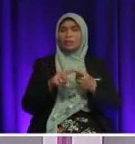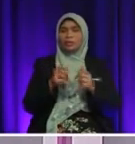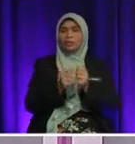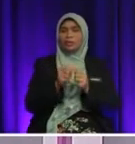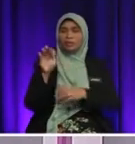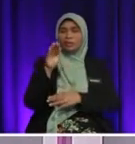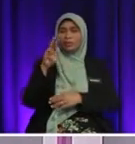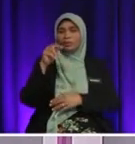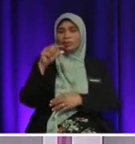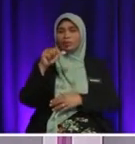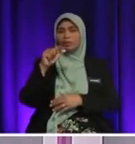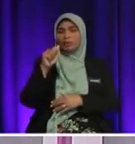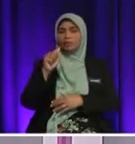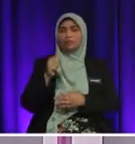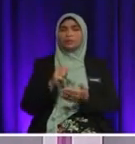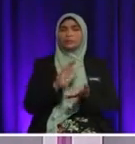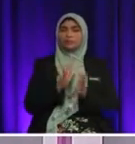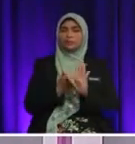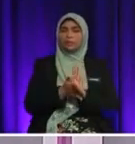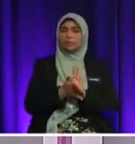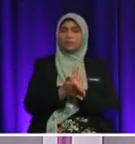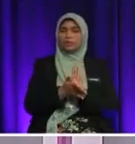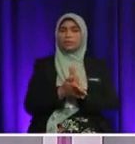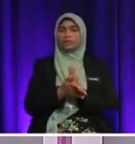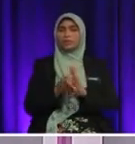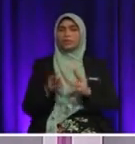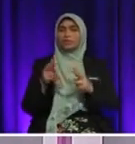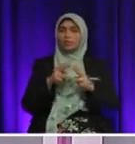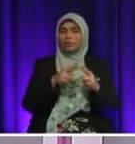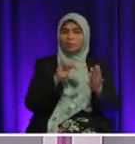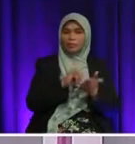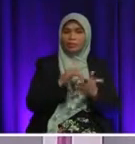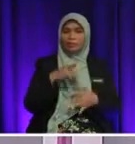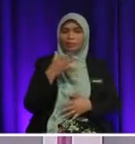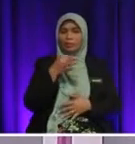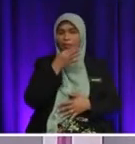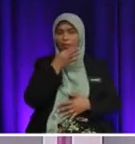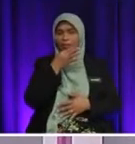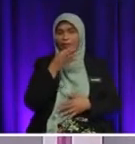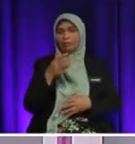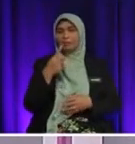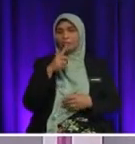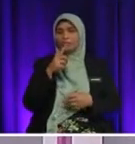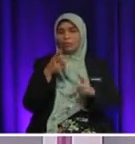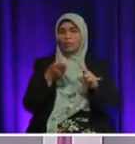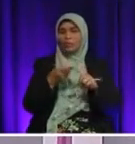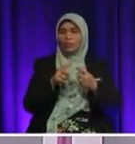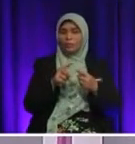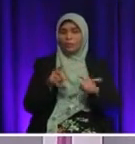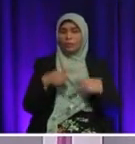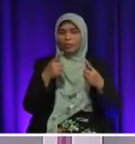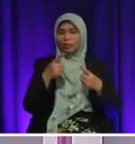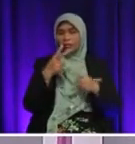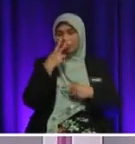dalam perkembangan cerita ini, Shah Bandar meminta kawannya ya pergi ke rumah budak miskin dan menjemput budak miskin itu datang ke